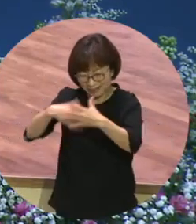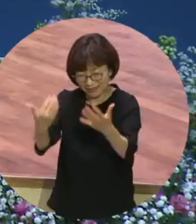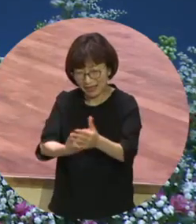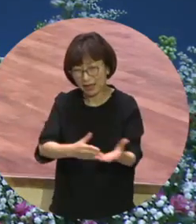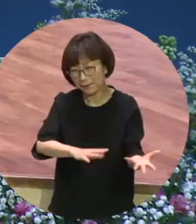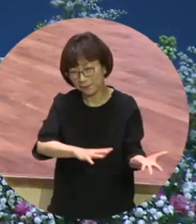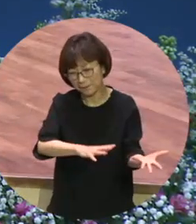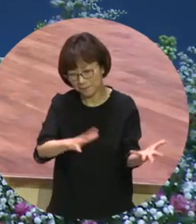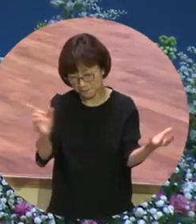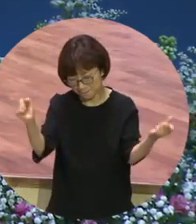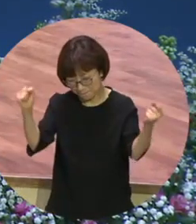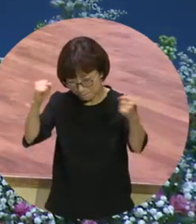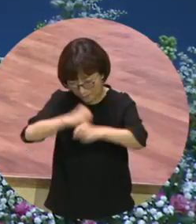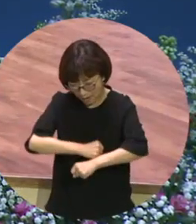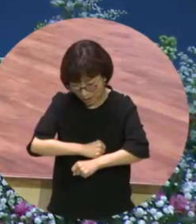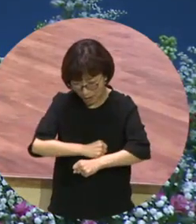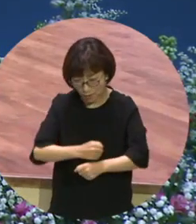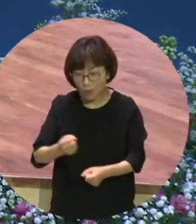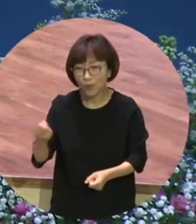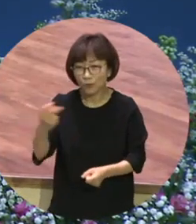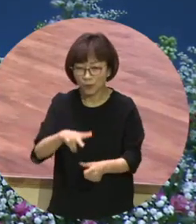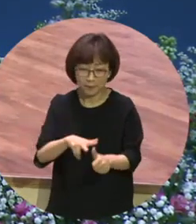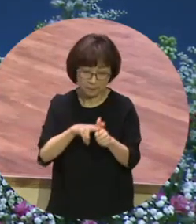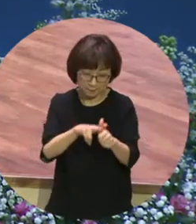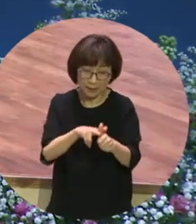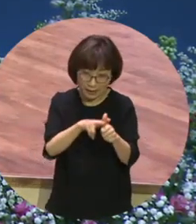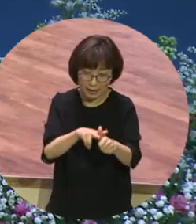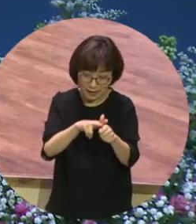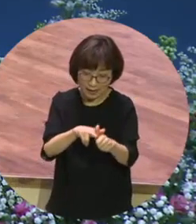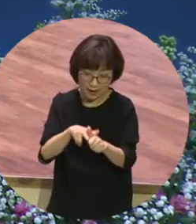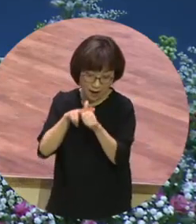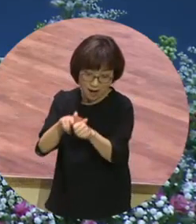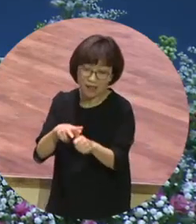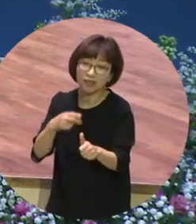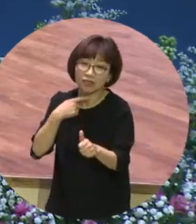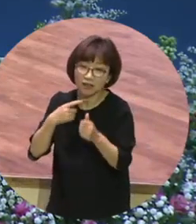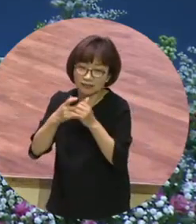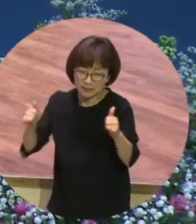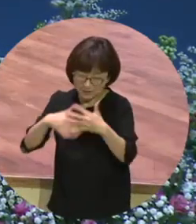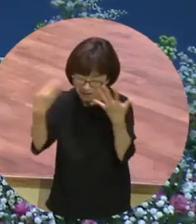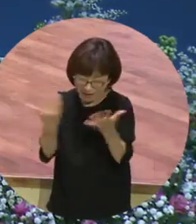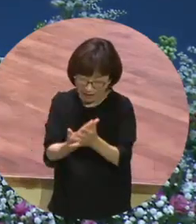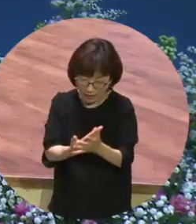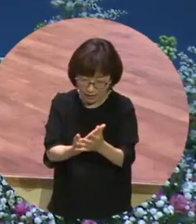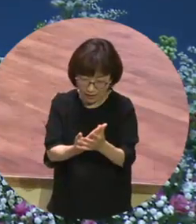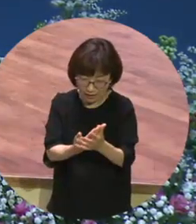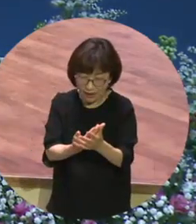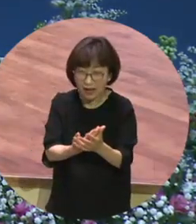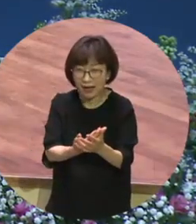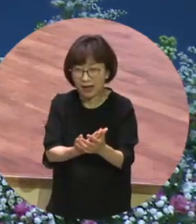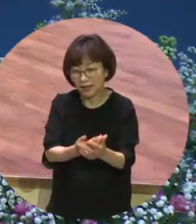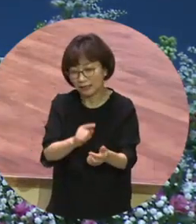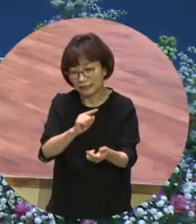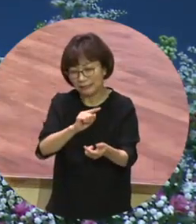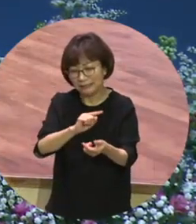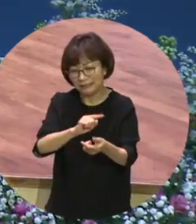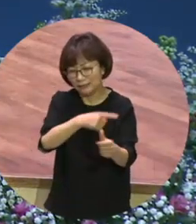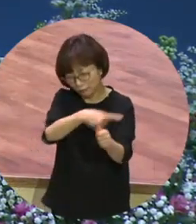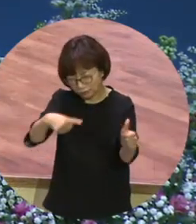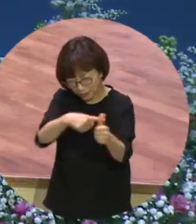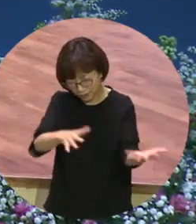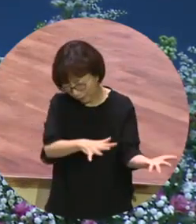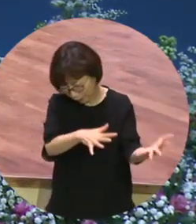그 병거들과 그 탄자들 엎드려뜨리리니 말과 그 탄자가 각각 그의 동료의 칼에 엎드려지리라. 만군의